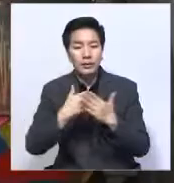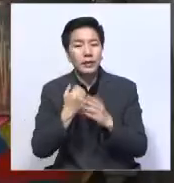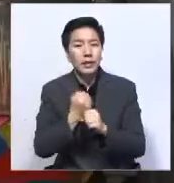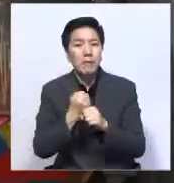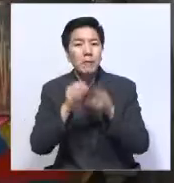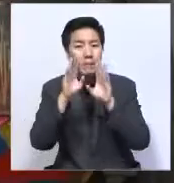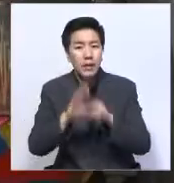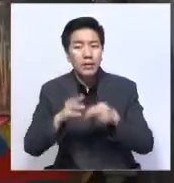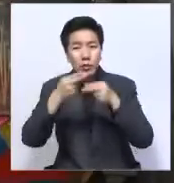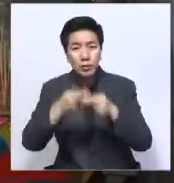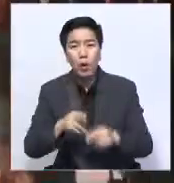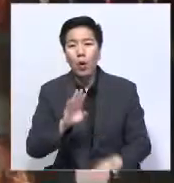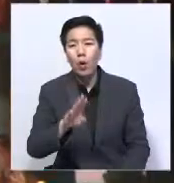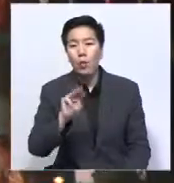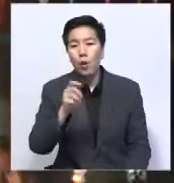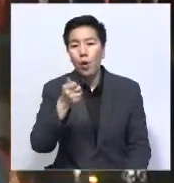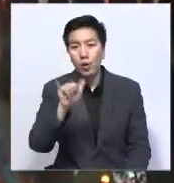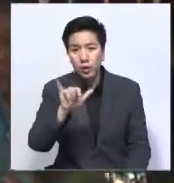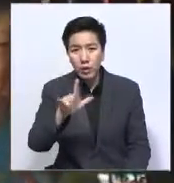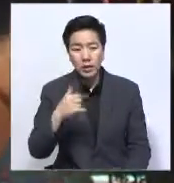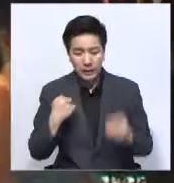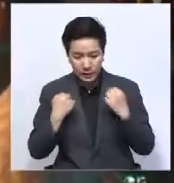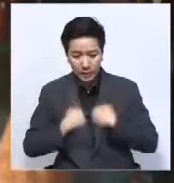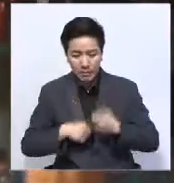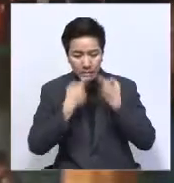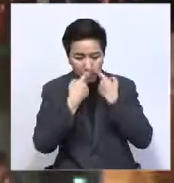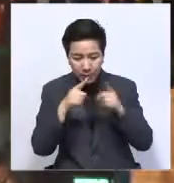ายที่มีรูปแบบที่ชาวมอญก็จะแต่งตัวกันแปลกๆ